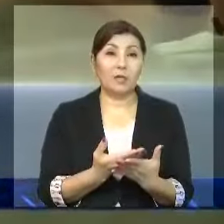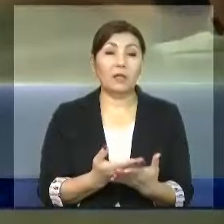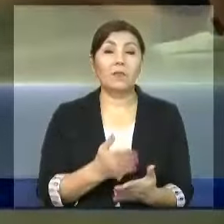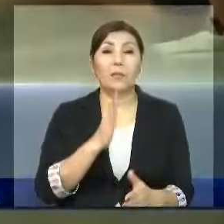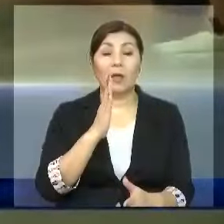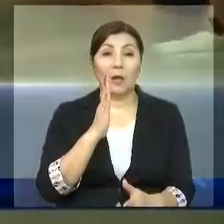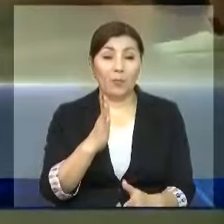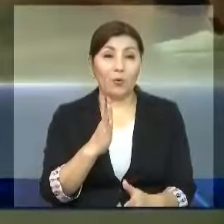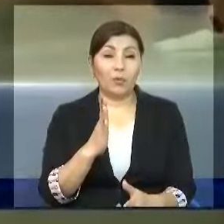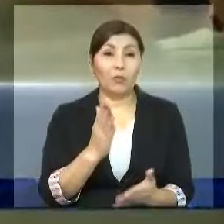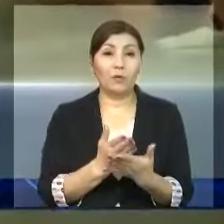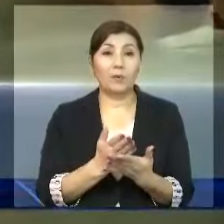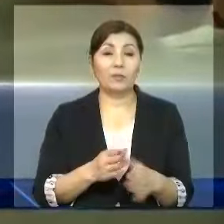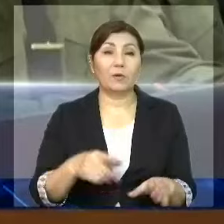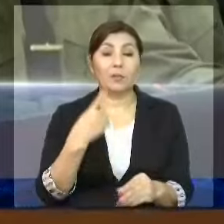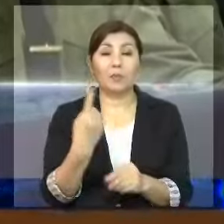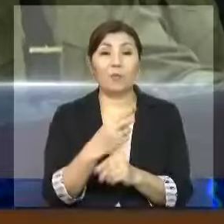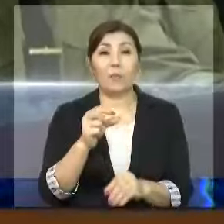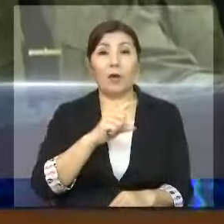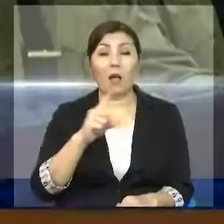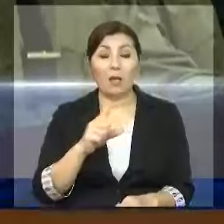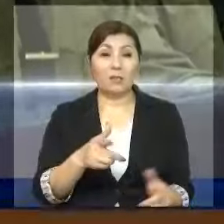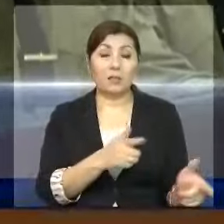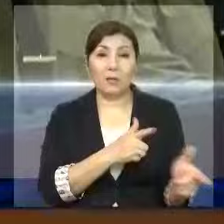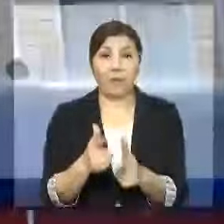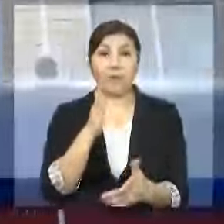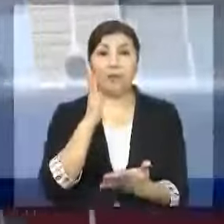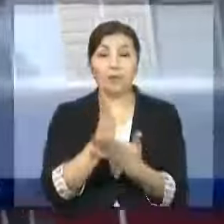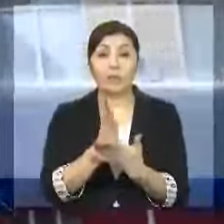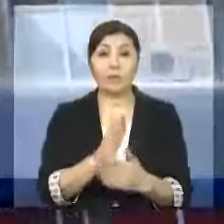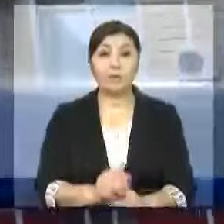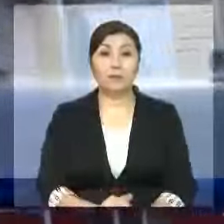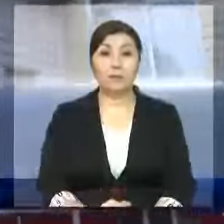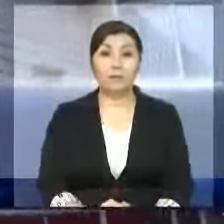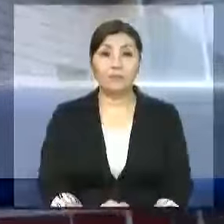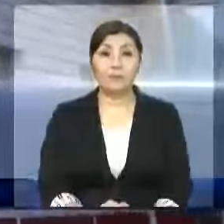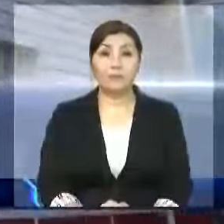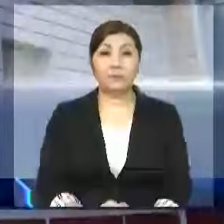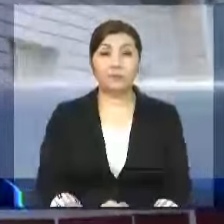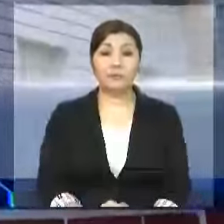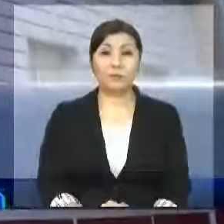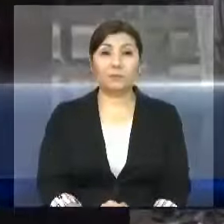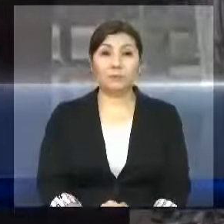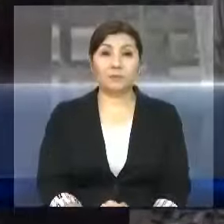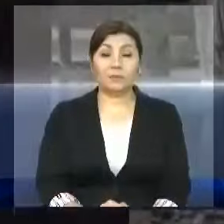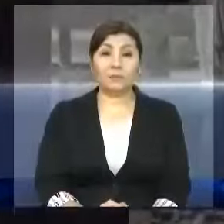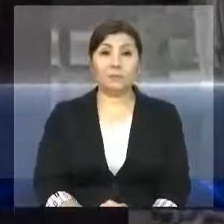покорителями неба. Благо, первоначальная база летной подготовки у них уже имеется. Николай Сырбов, Миржан Аманжолов, телеканал Актобе.